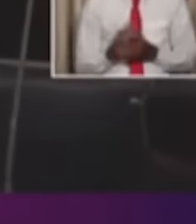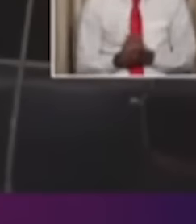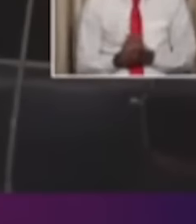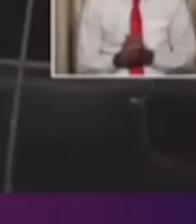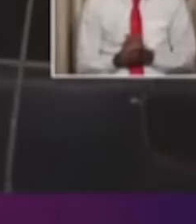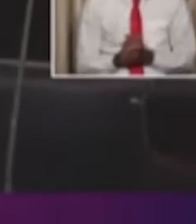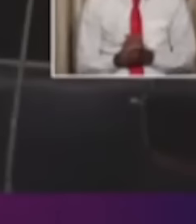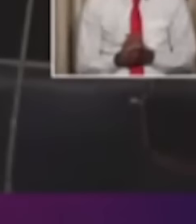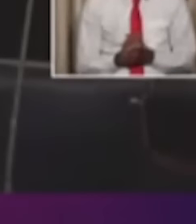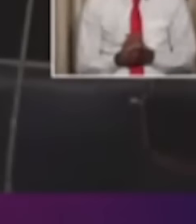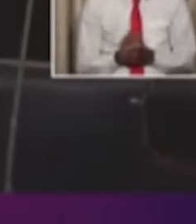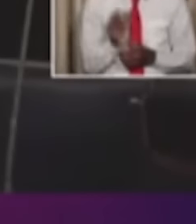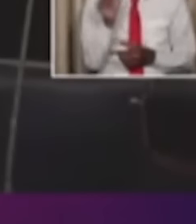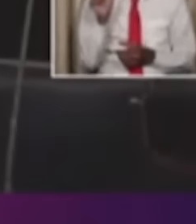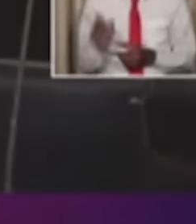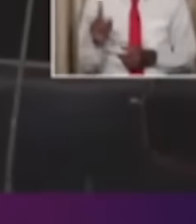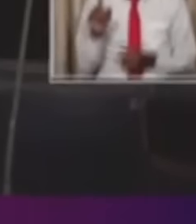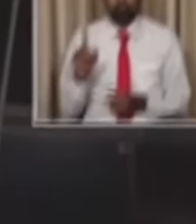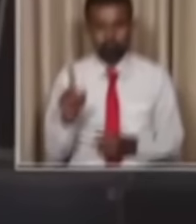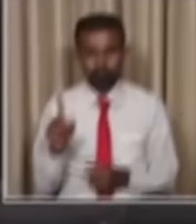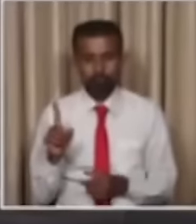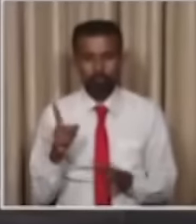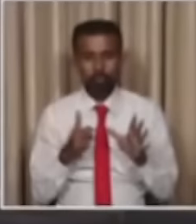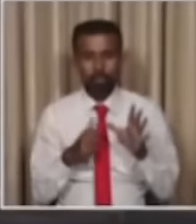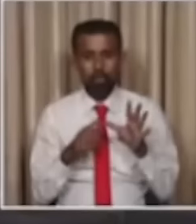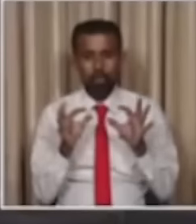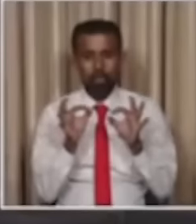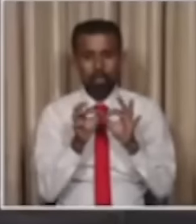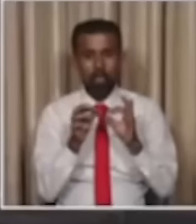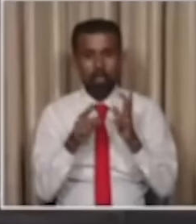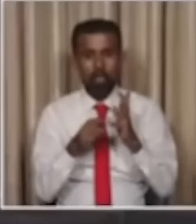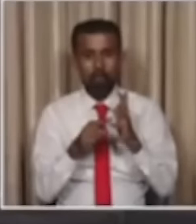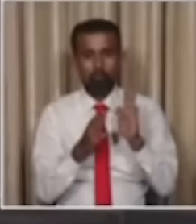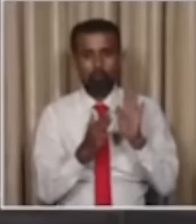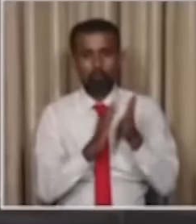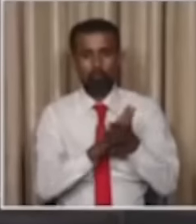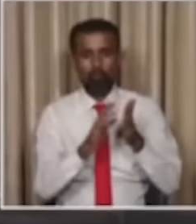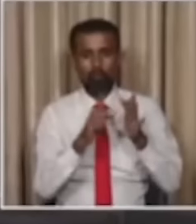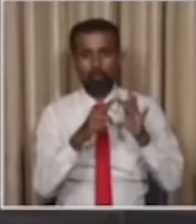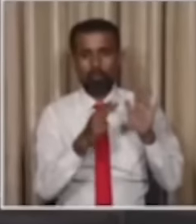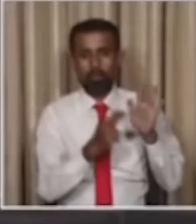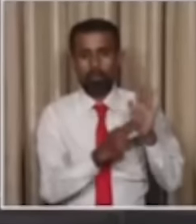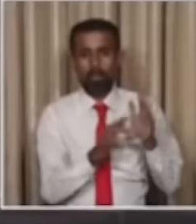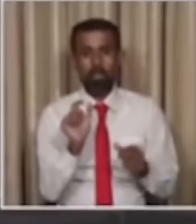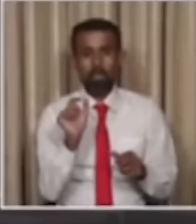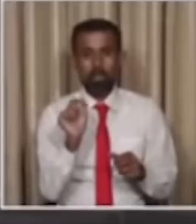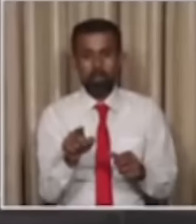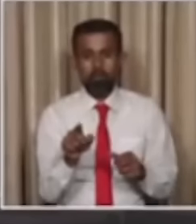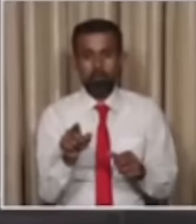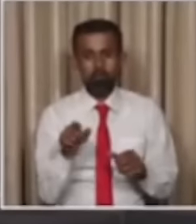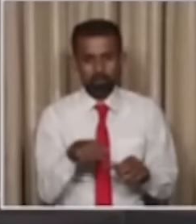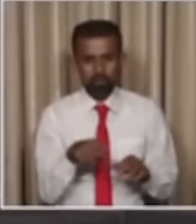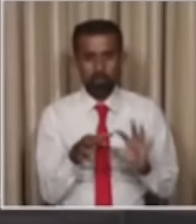යම් කිසි පුද්ගලයෙක් අබුහින් කියන නමින් මේ